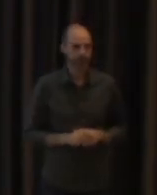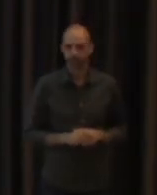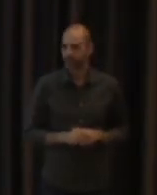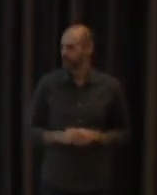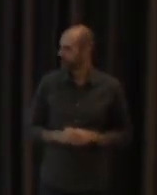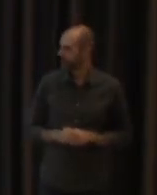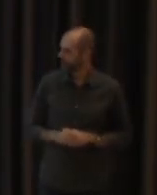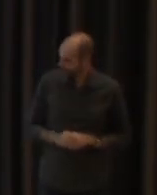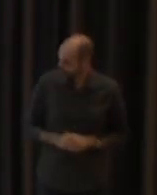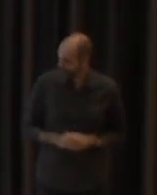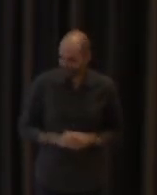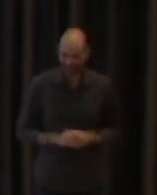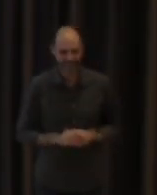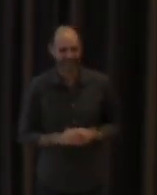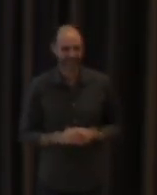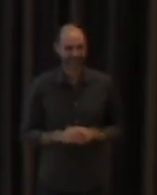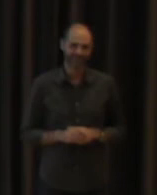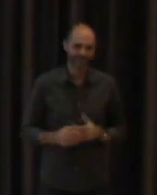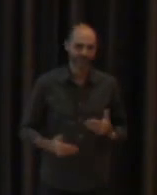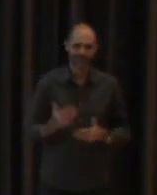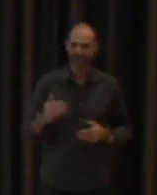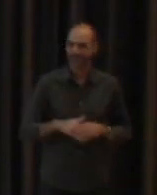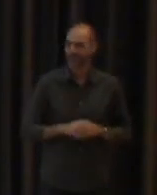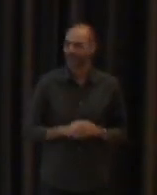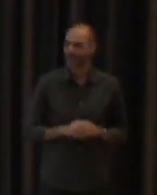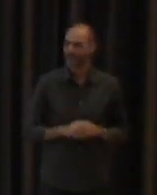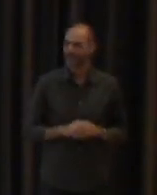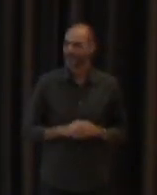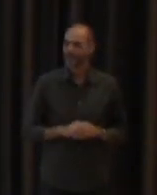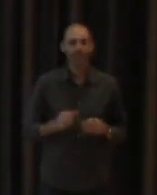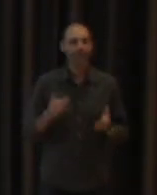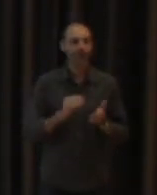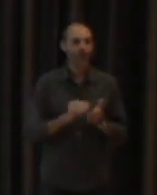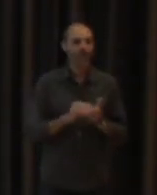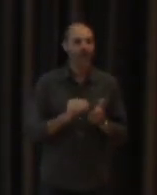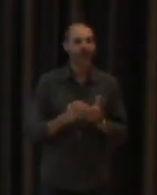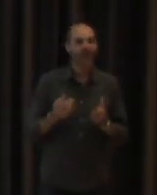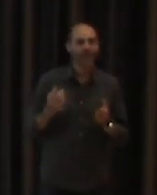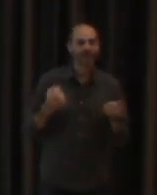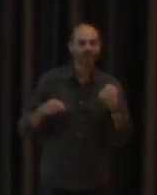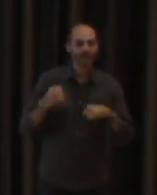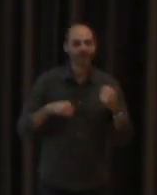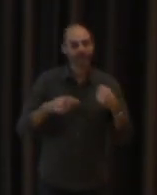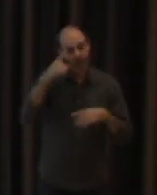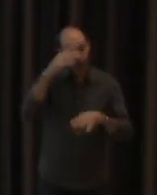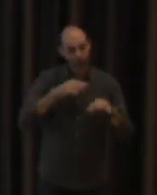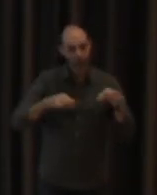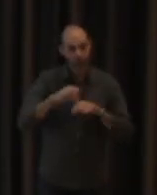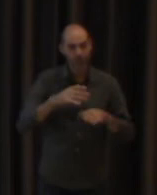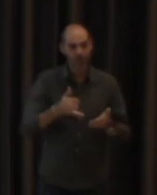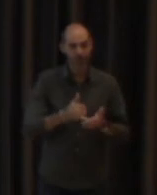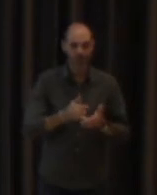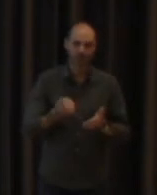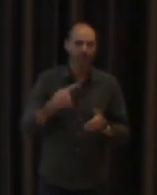Som-hi? Som-hi? A vegades, el comportament de determinats pronoms febles, sobretot dels